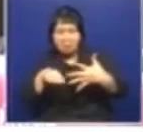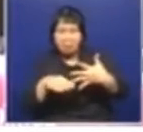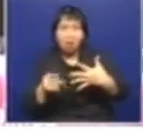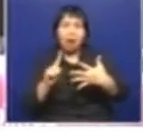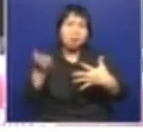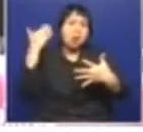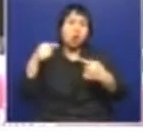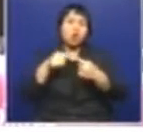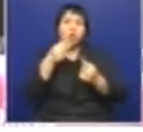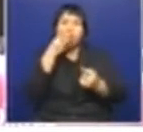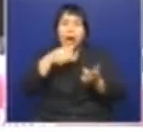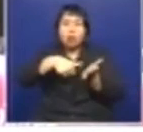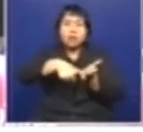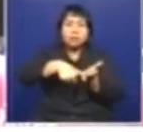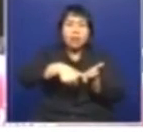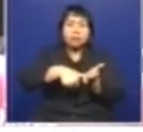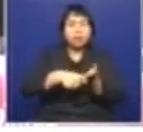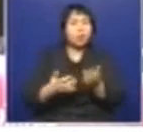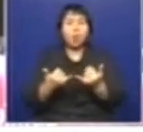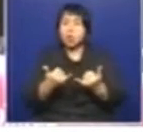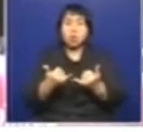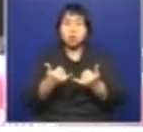ำข้าววันนี้ได้แชมป์กลับมา